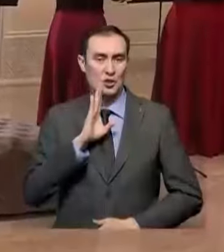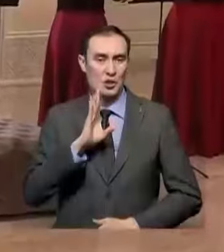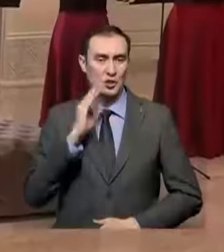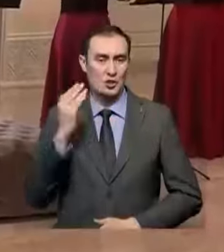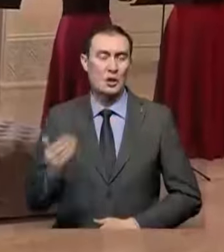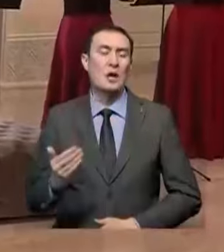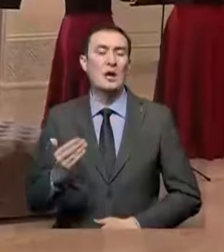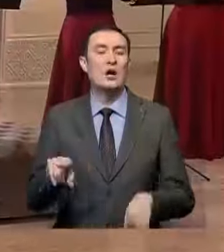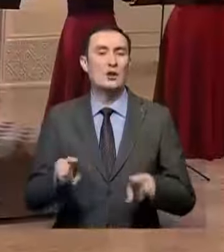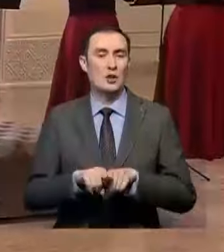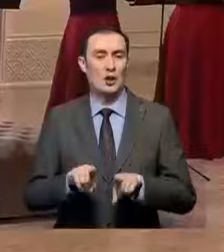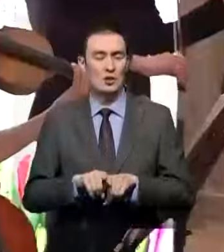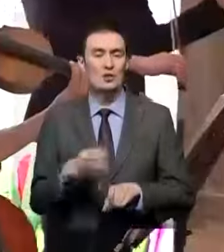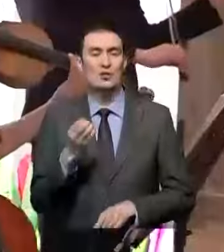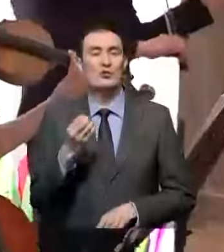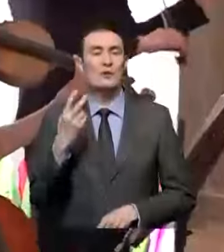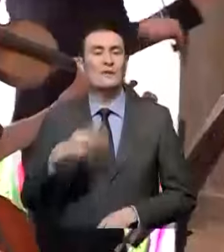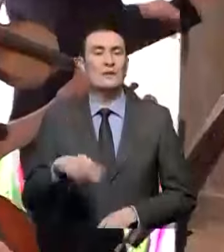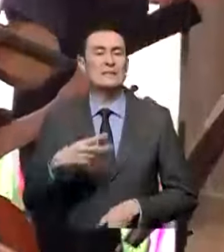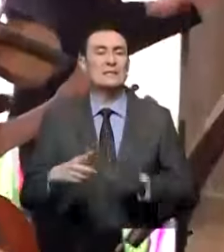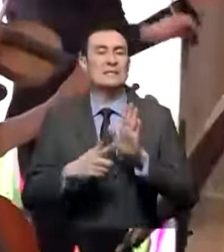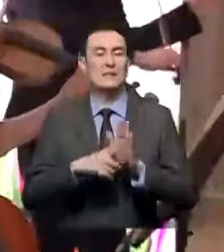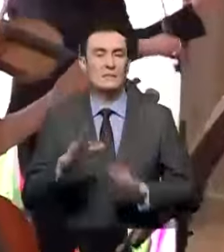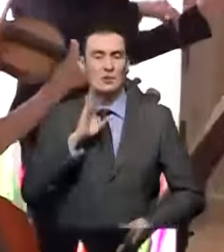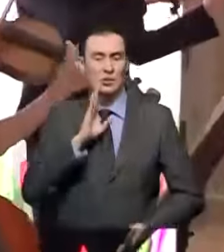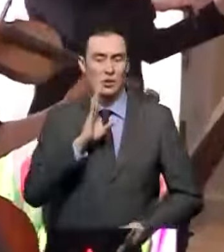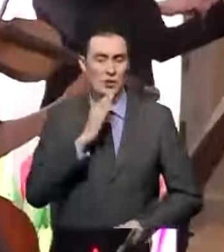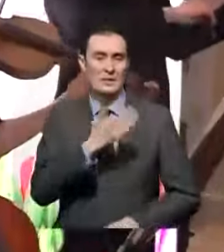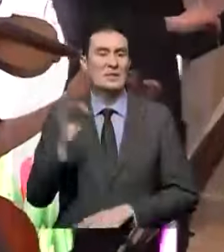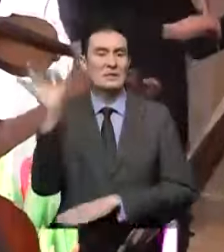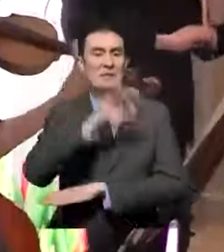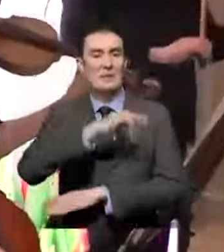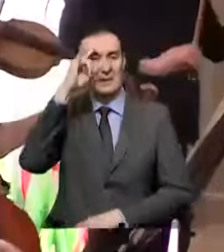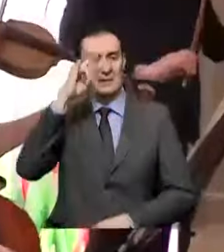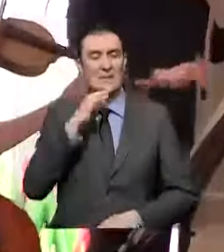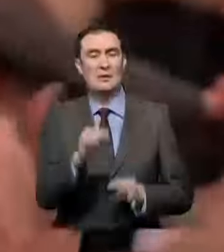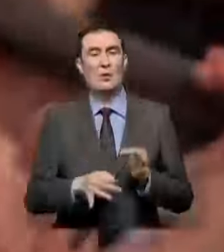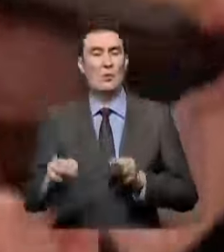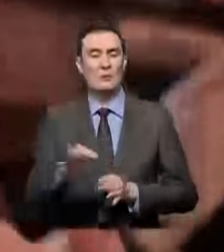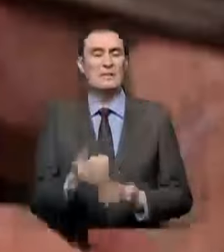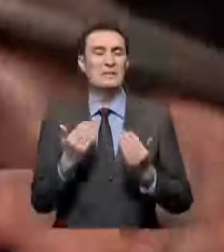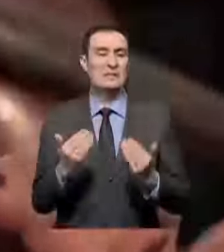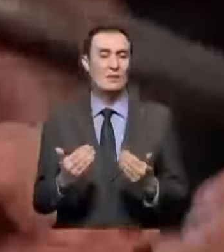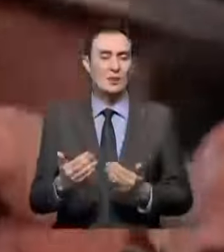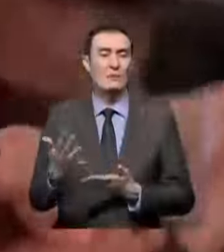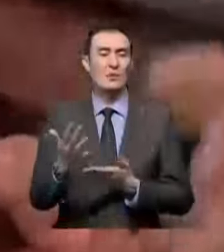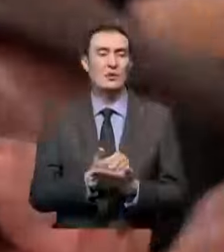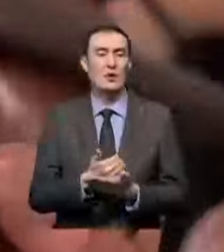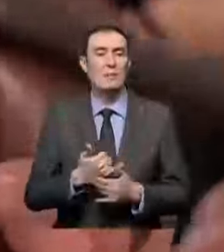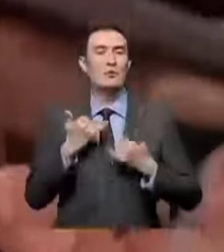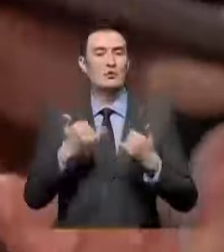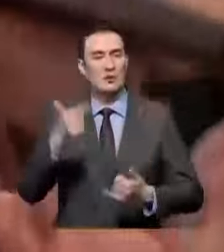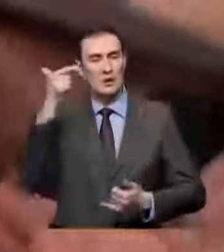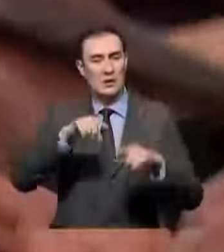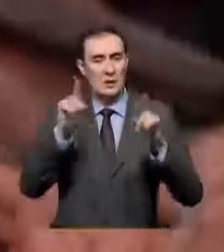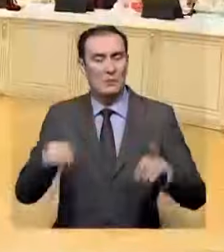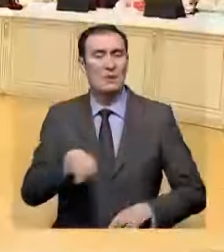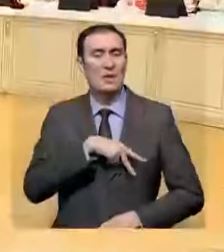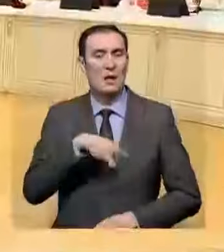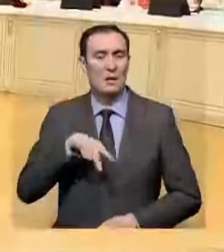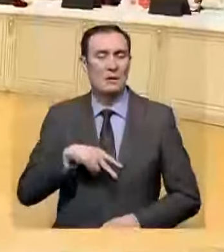половины. Кроме того, еще 27 женщин Западно-Казахстанской области сегодня получили почетные грамоты и